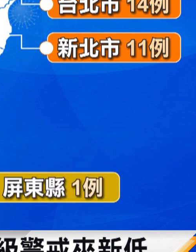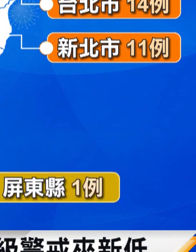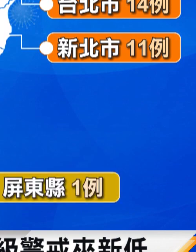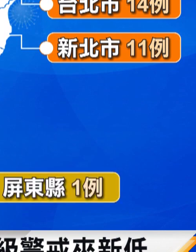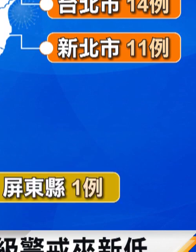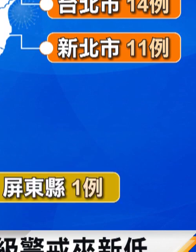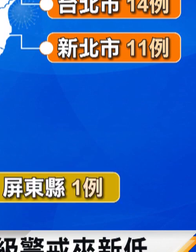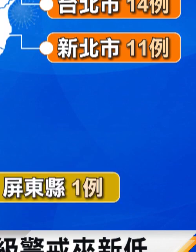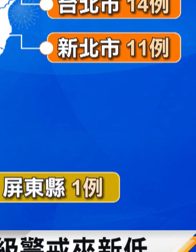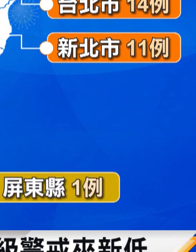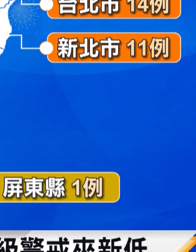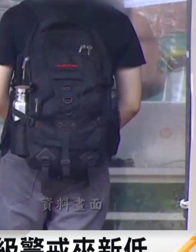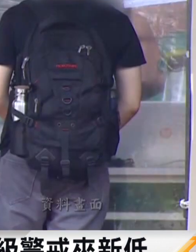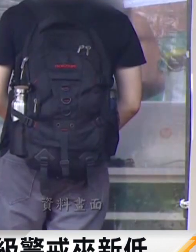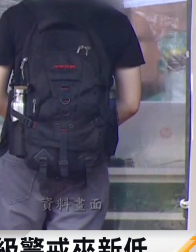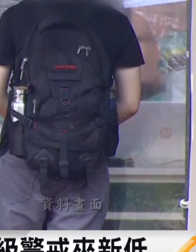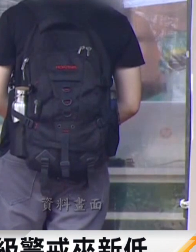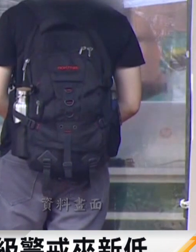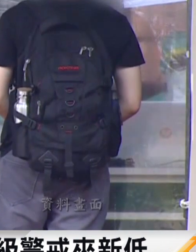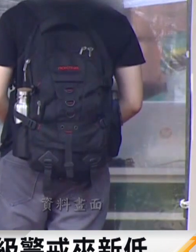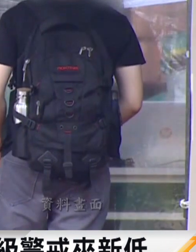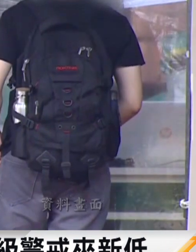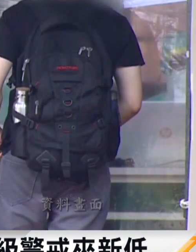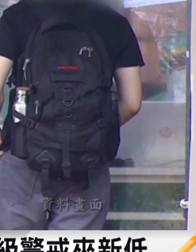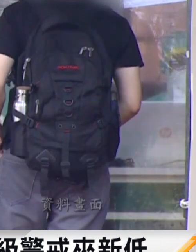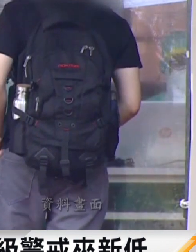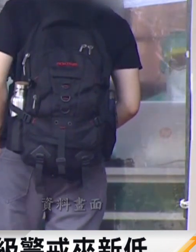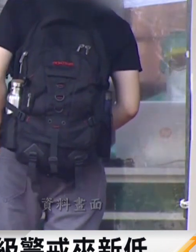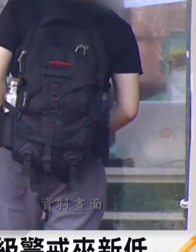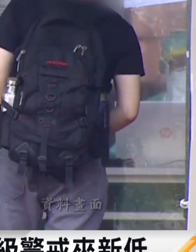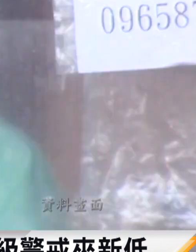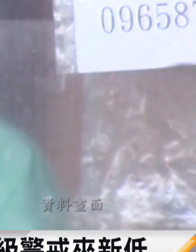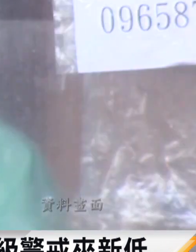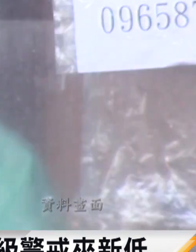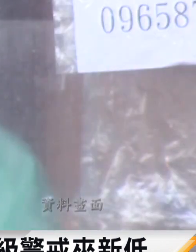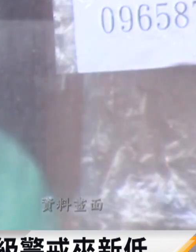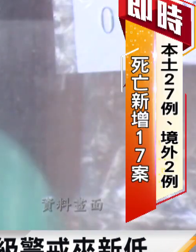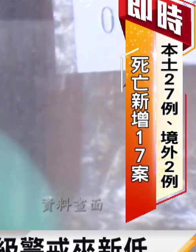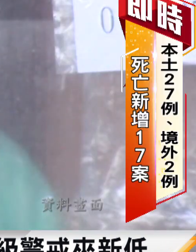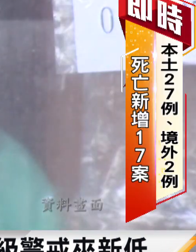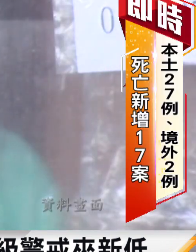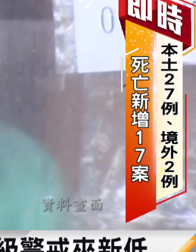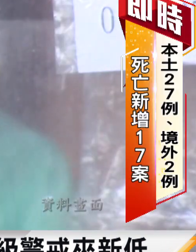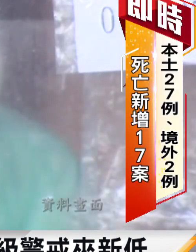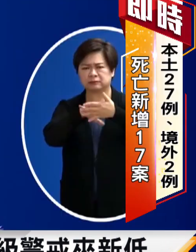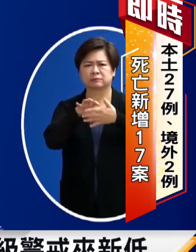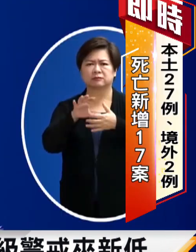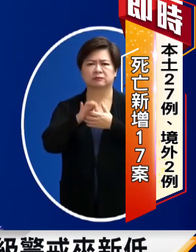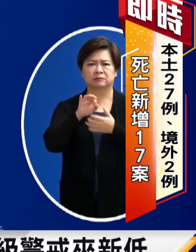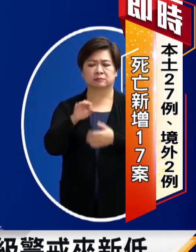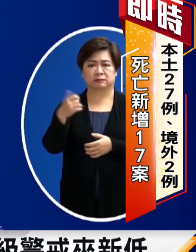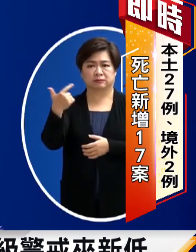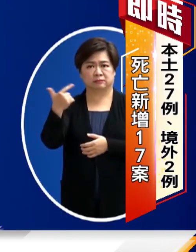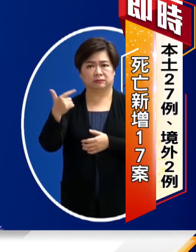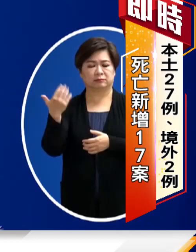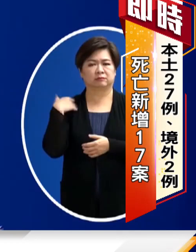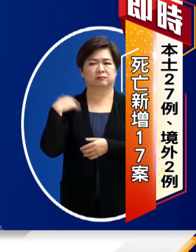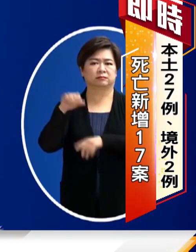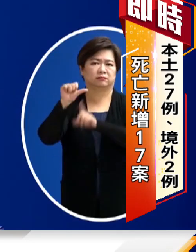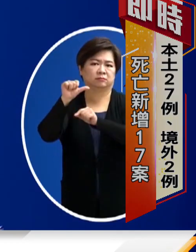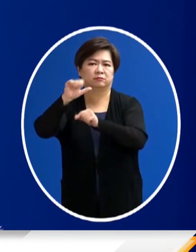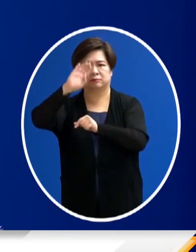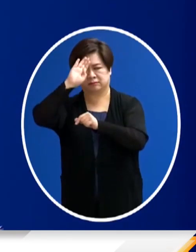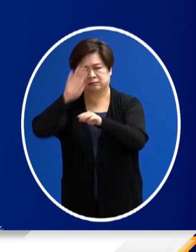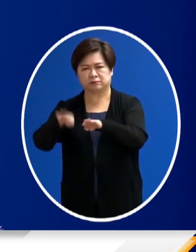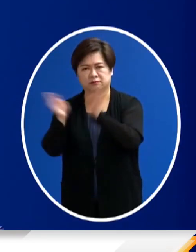县市确诊人数似乎有降温的趋势，但死亡数却还是有点高。 6位是5月份发